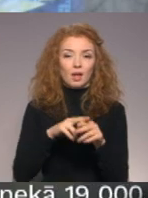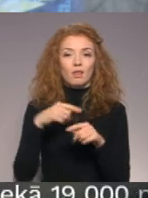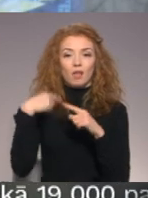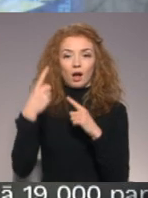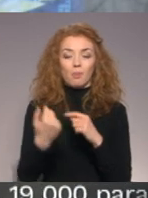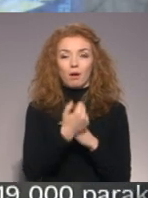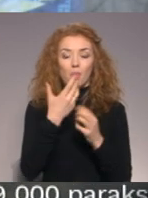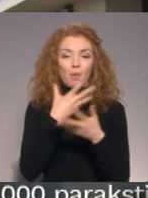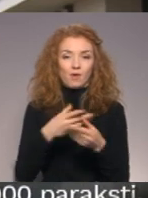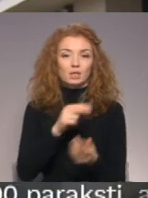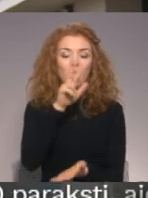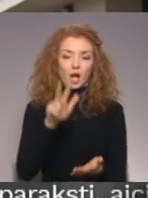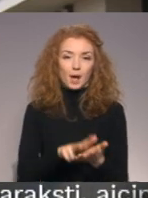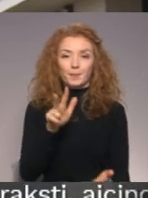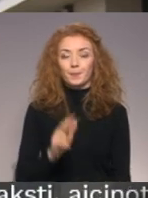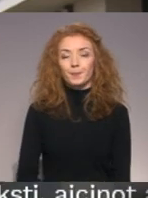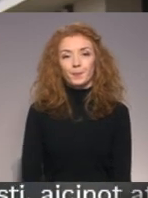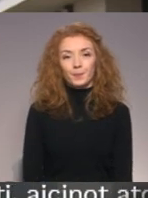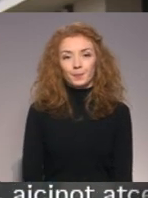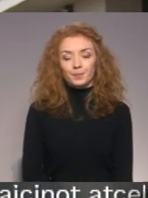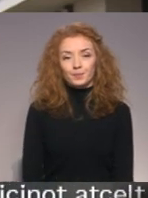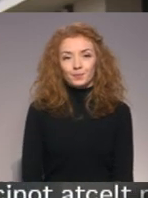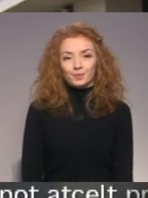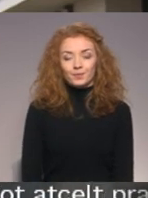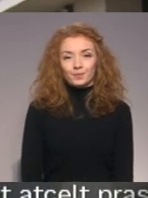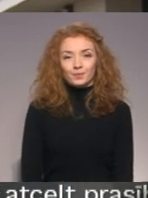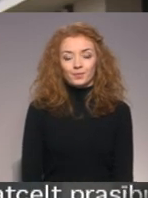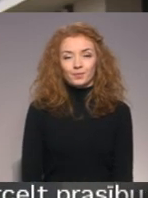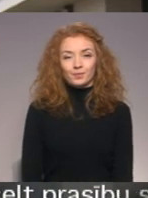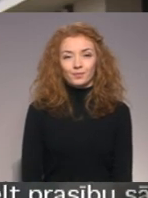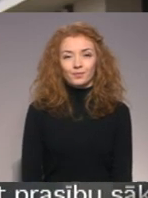nākamā gada pavasarī. Sandra Paigļkalne, Kaspars Daņeļevičs, Vidus Daugavas televīzija.